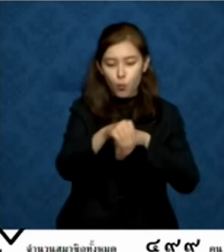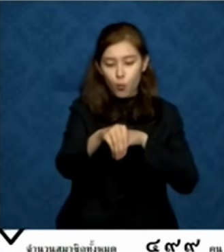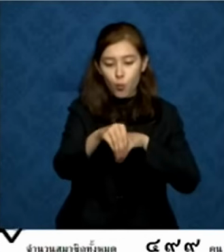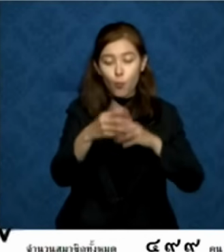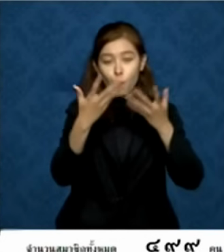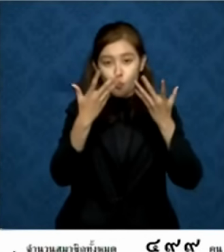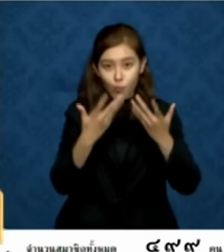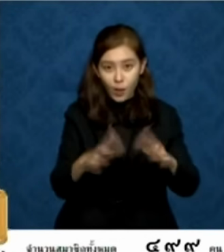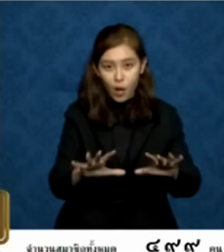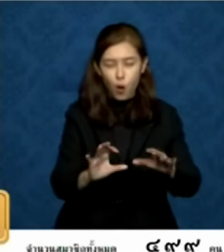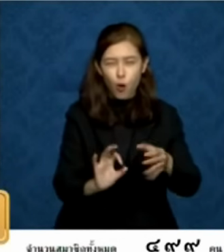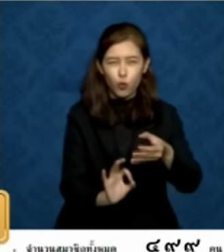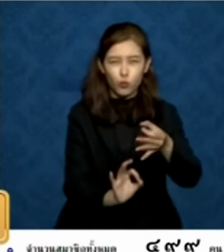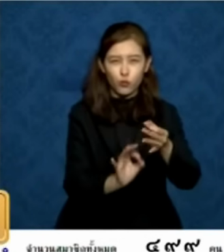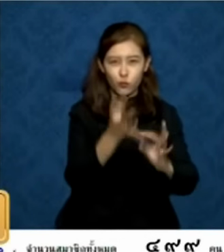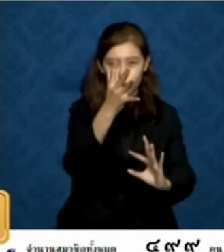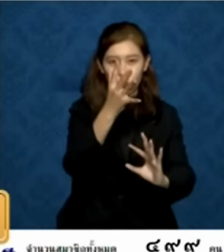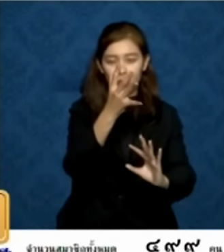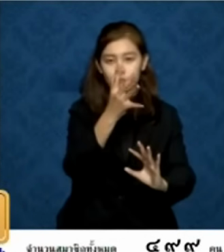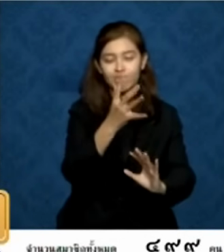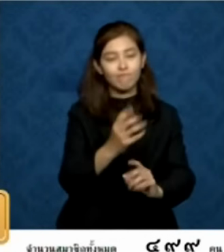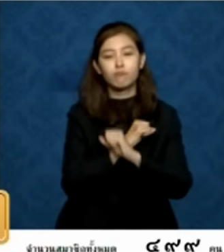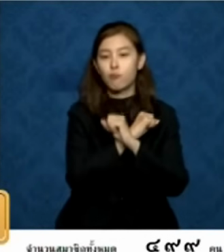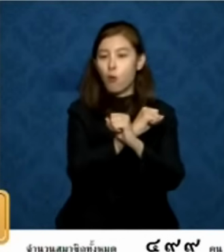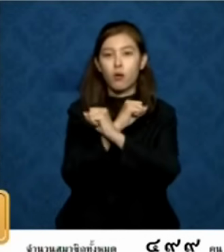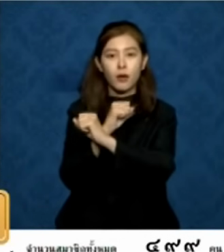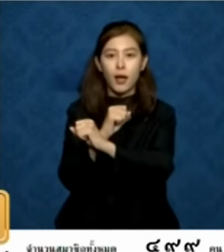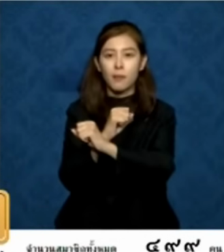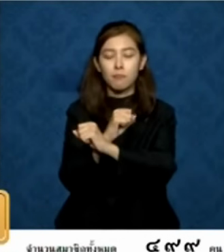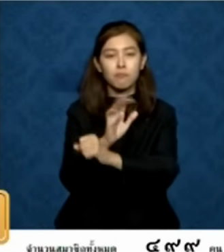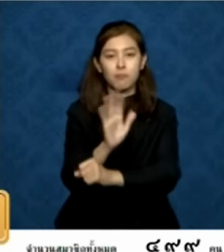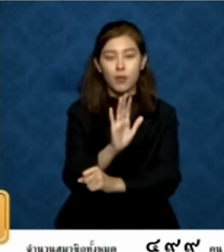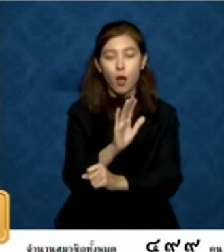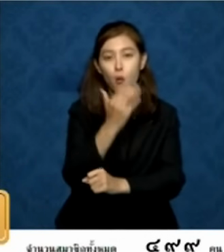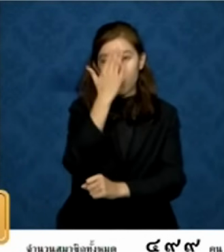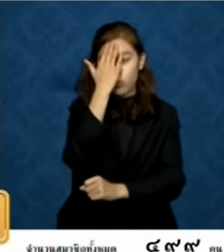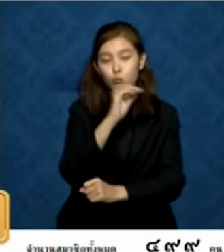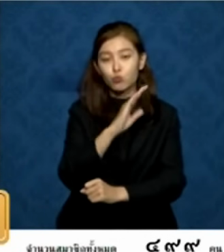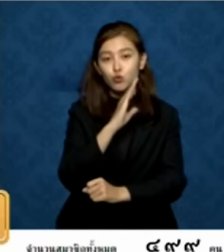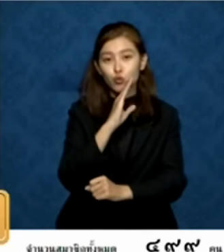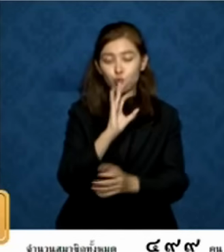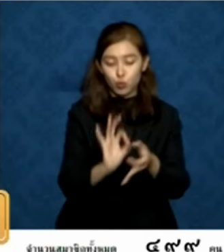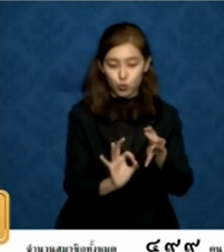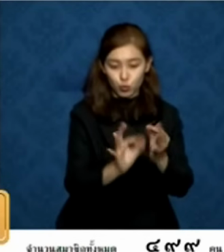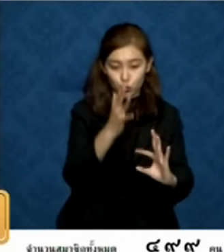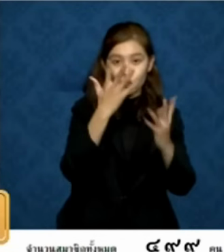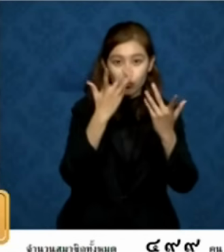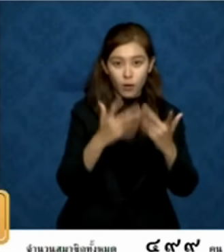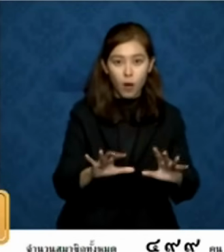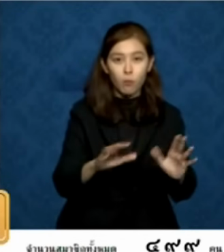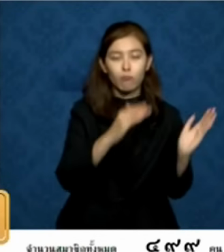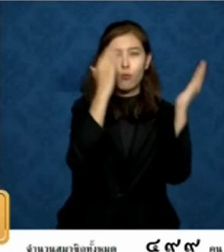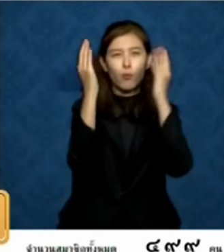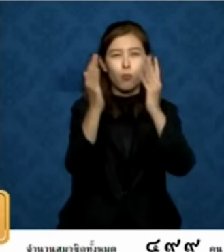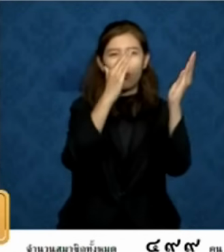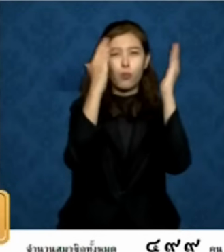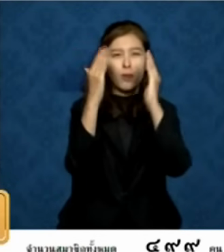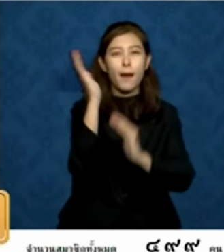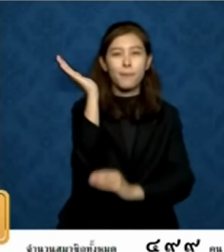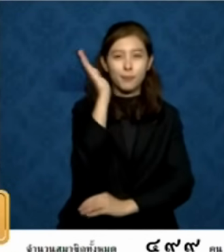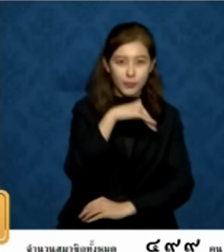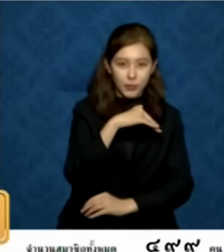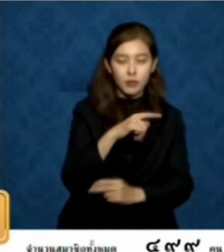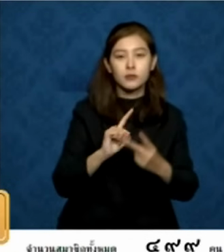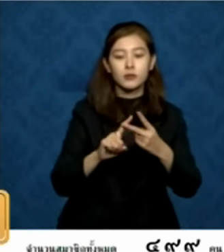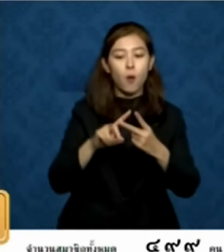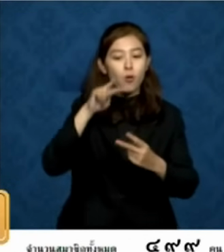ของแต่ละพื้นที่ให้อยู่ในเกณฑ์มาตรฐานที่กำหนดและปริมาณน้ำเสียได้รับการบำบัดได้ตามมาตรฐ